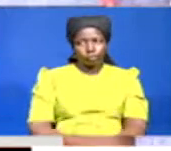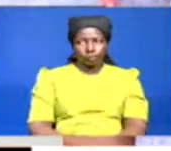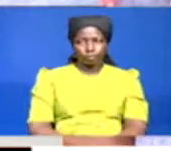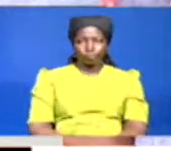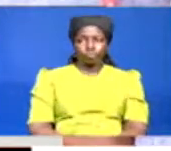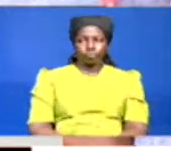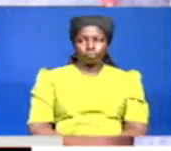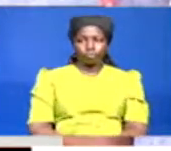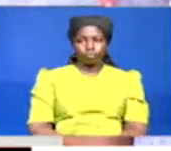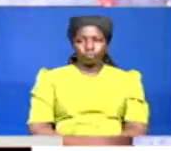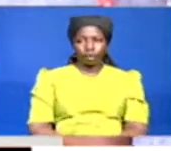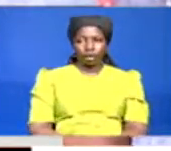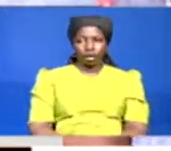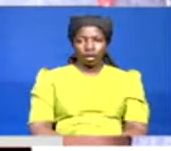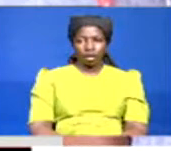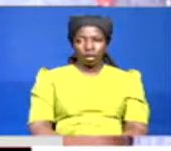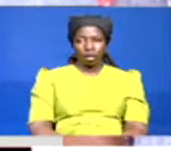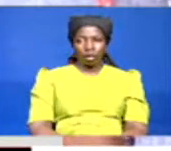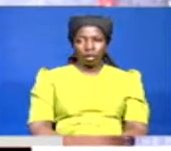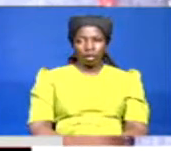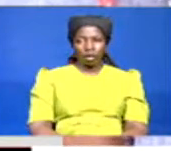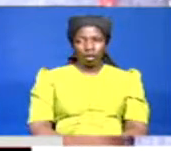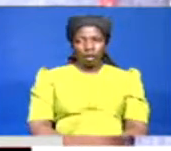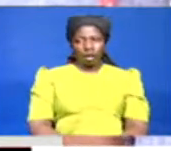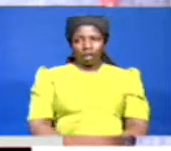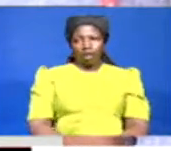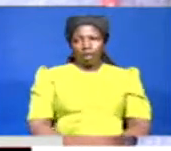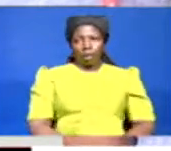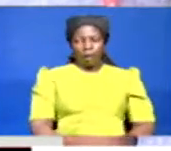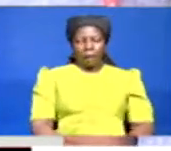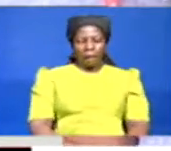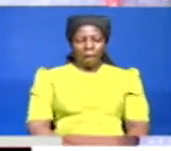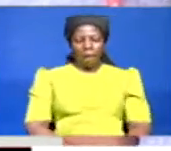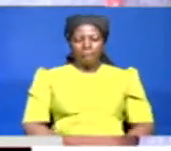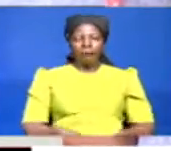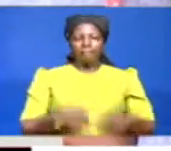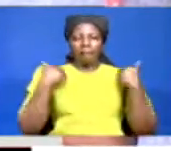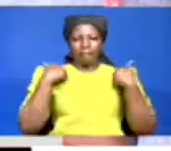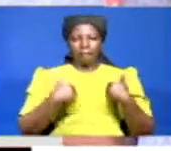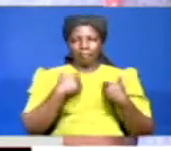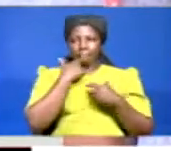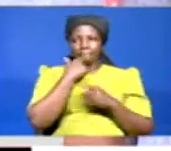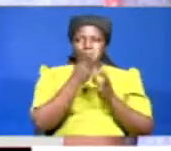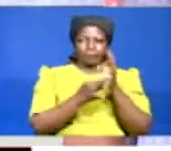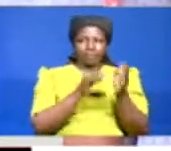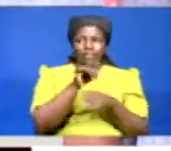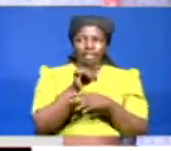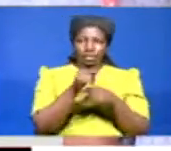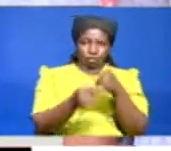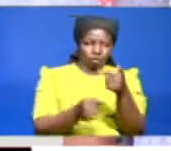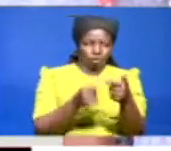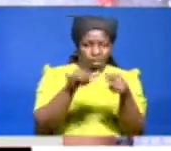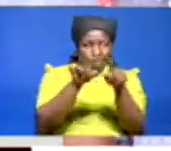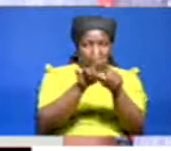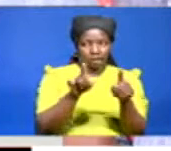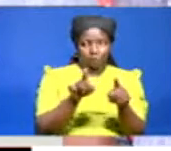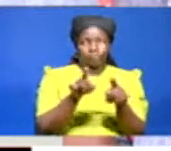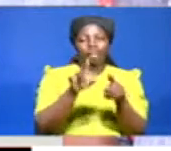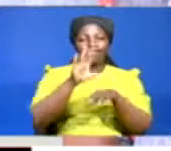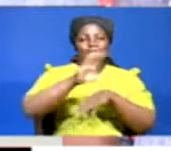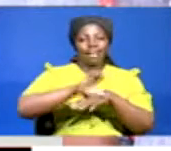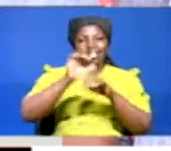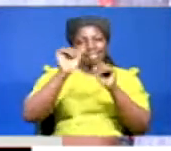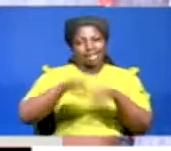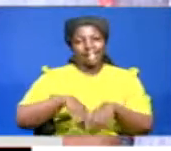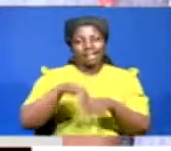Mimi ningesema ya kwamba labda mambo haya kiendelea namna hiyo, uenda kama kanisa tukatoka recommend mipaka ifungwe. Sisemi hivyo